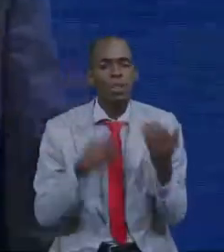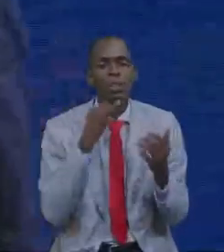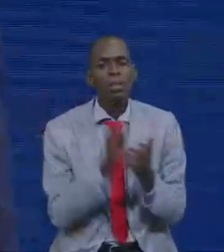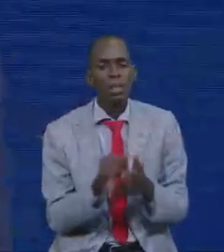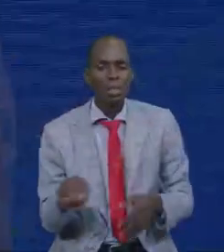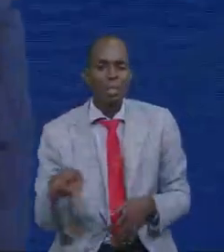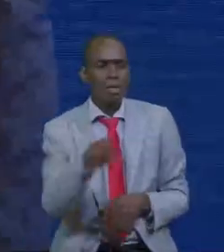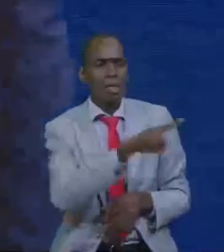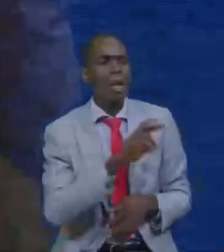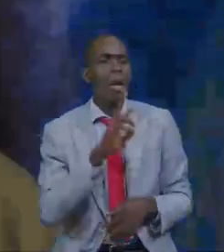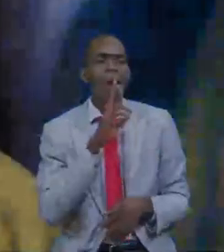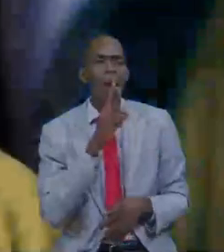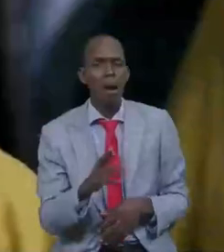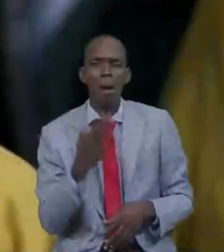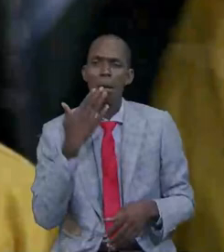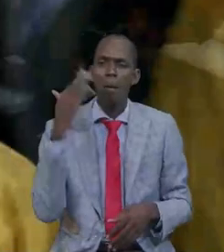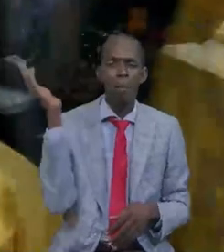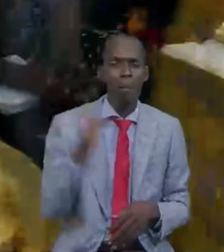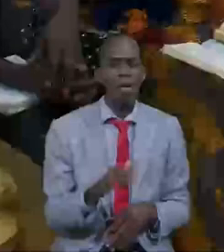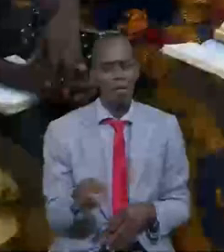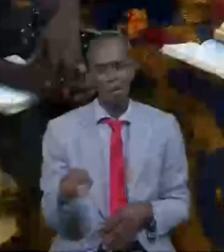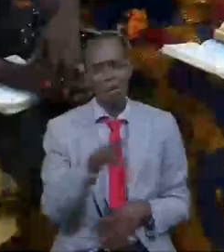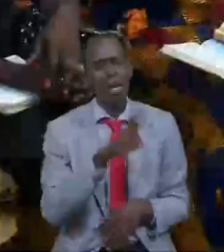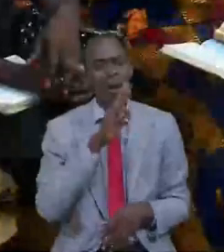ils sont mauvais. Et qui les îles? Et toi?